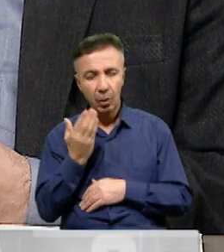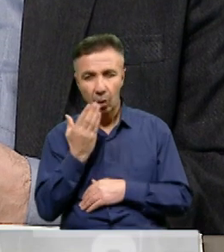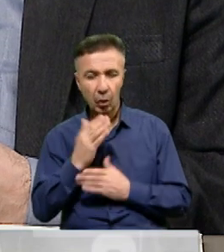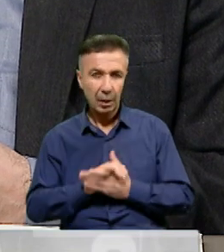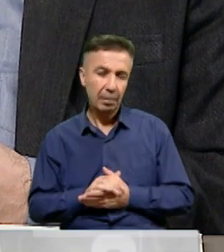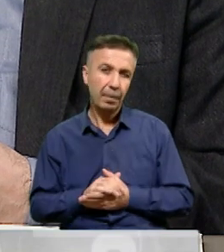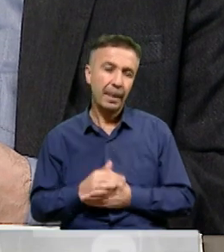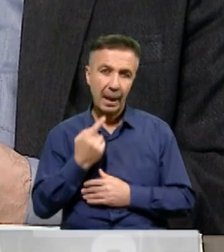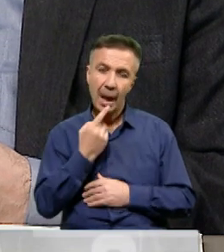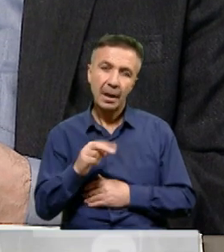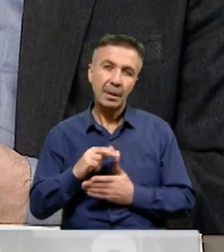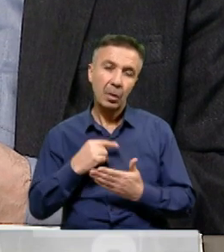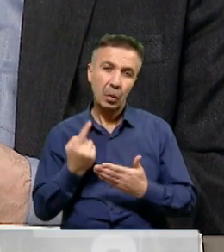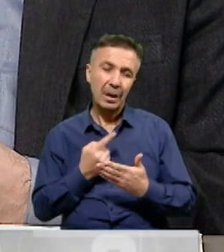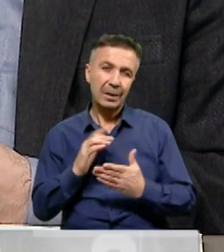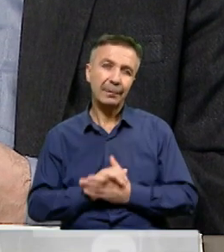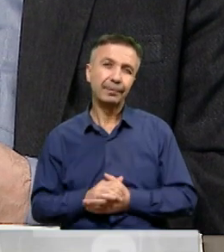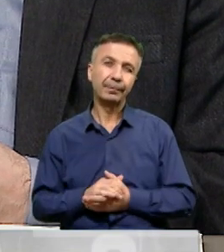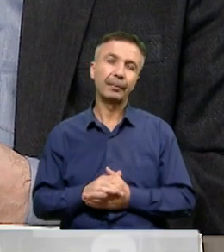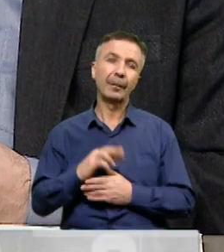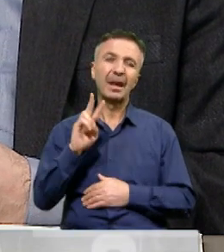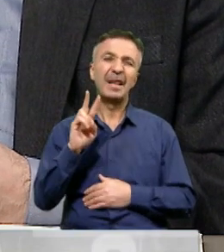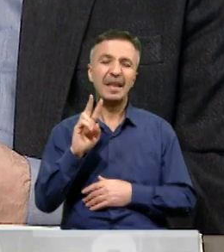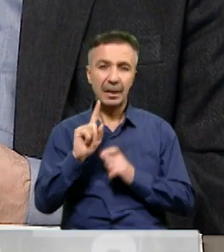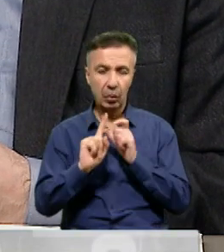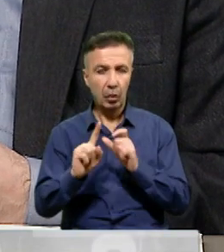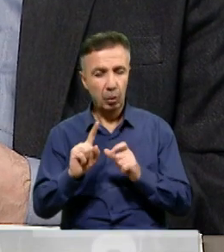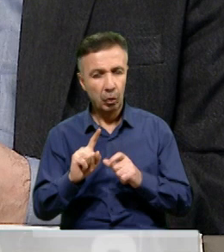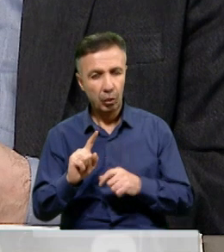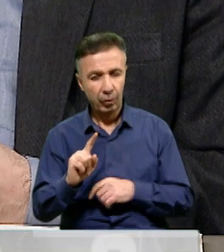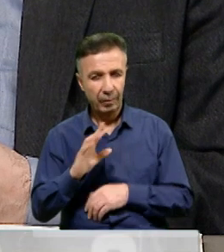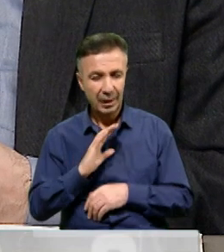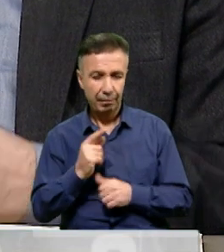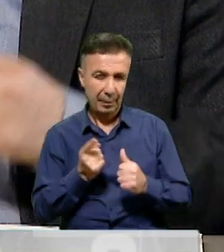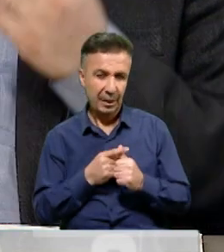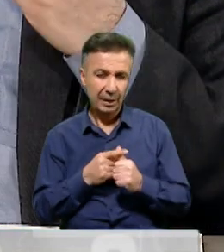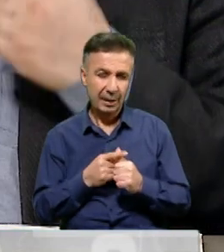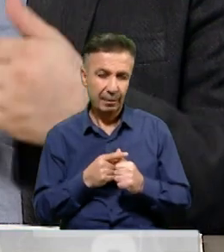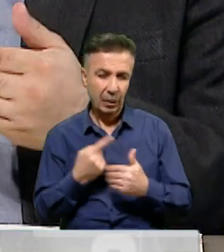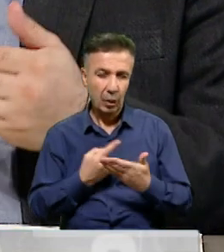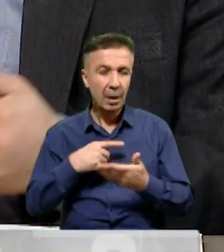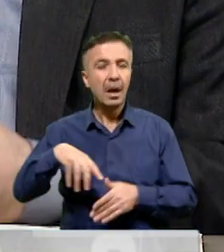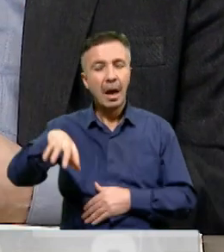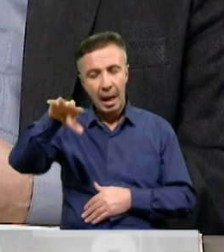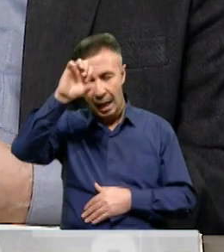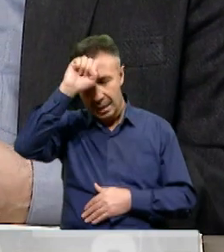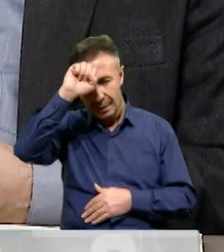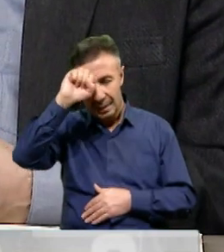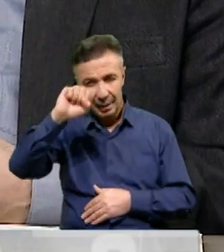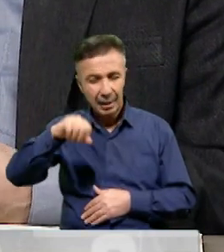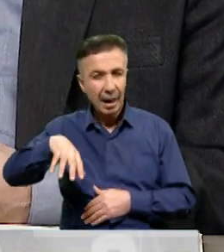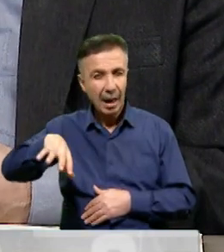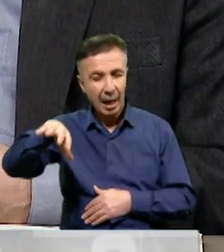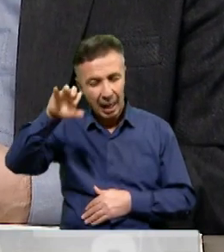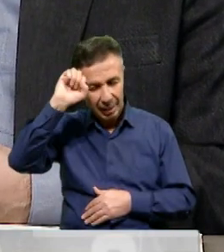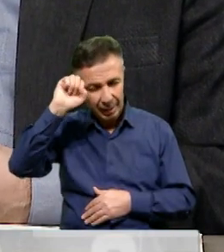Şimdi buyurduğunuz gibi Kur'an'ın iki korunmuş şekli vardır. Birincisi ezberden korunması vardır. İkincisi